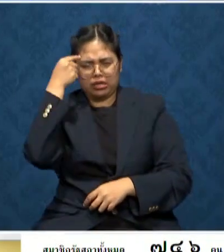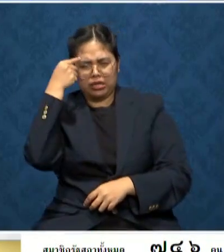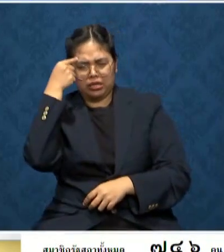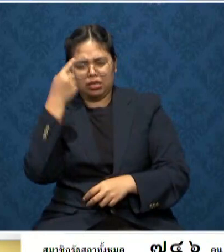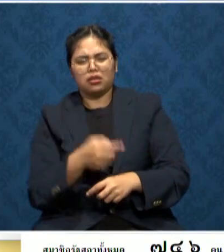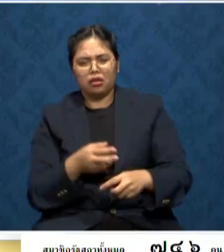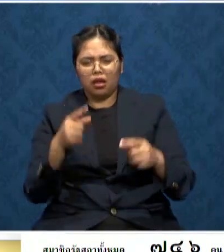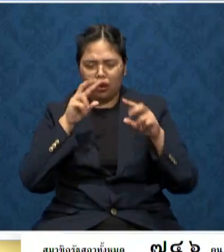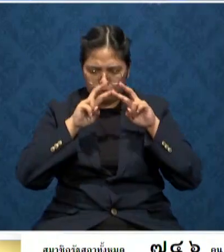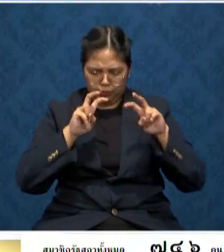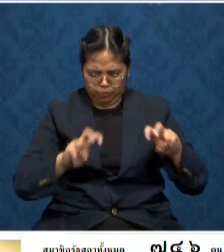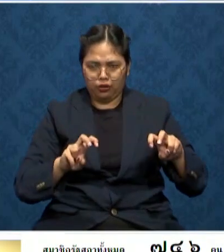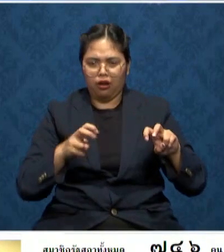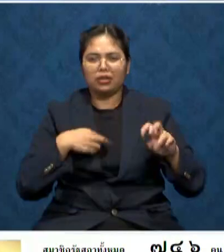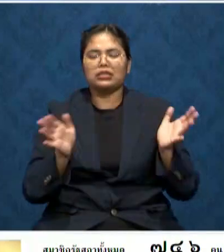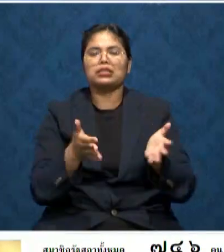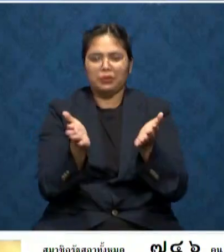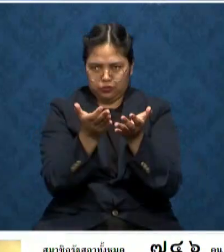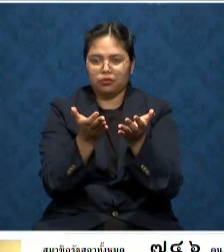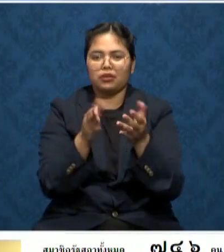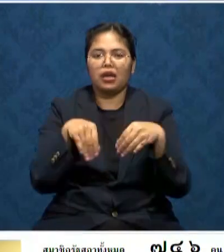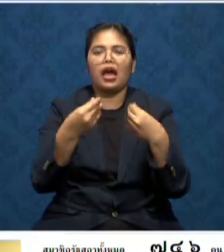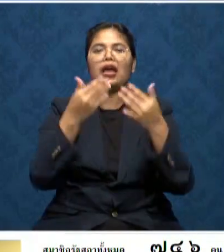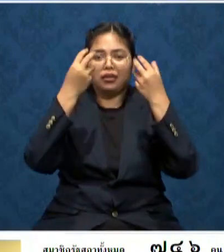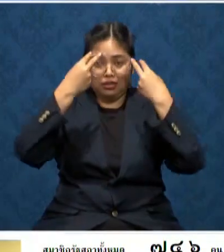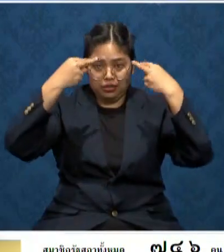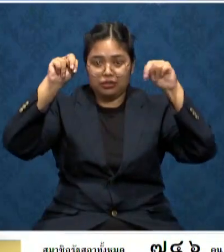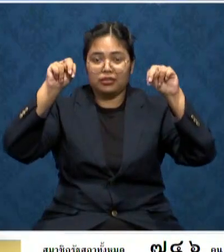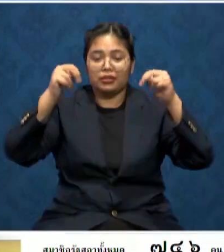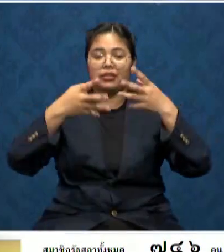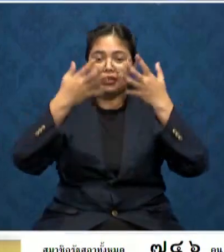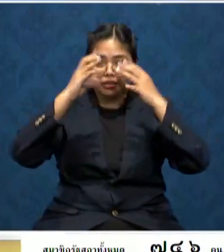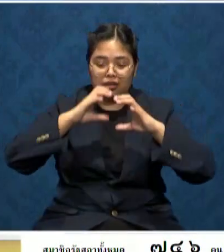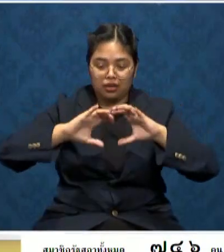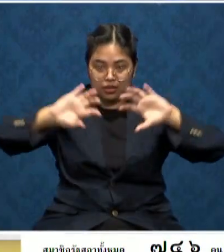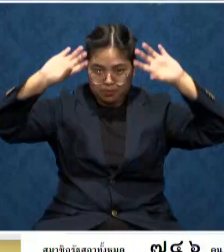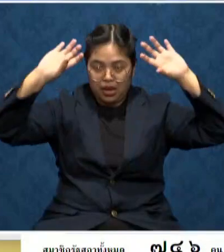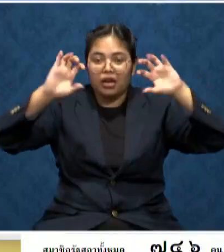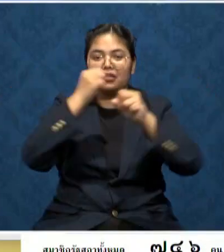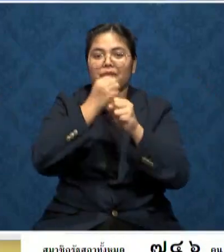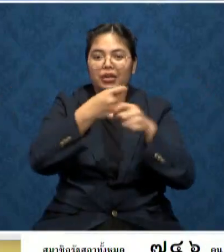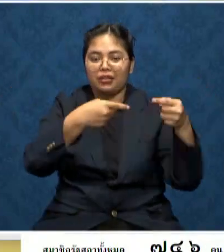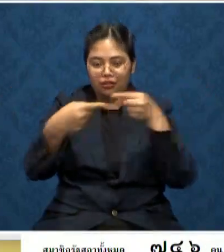ไวแล้นะครับยินดีที่จะสนับสนุนให้รัฐบาลทำเรื่องนี้อย่างเต็มกำลงต่อไปกรบขบคุณทานครับ